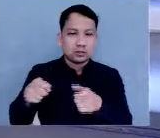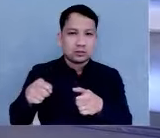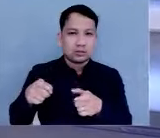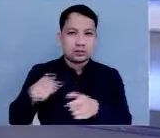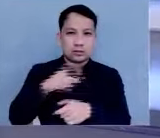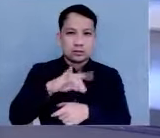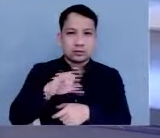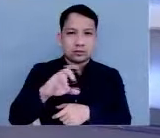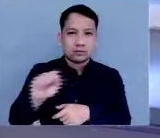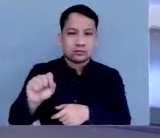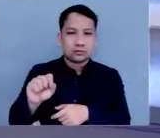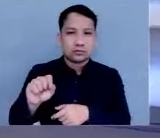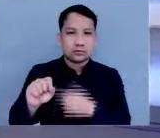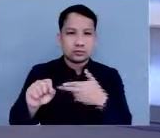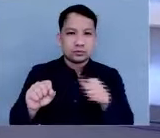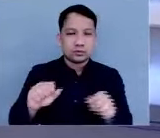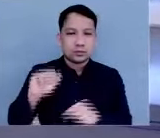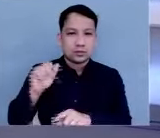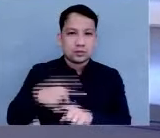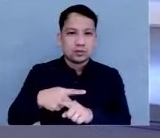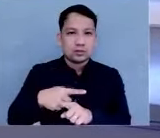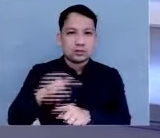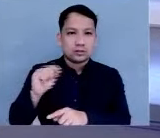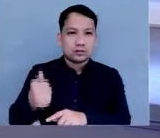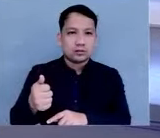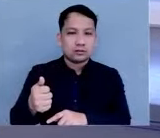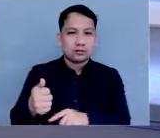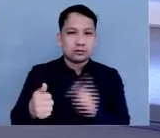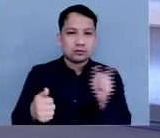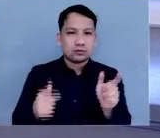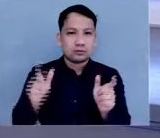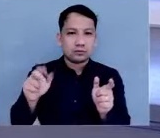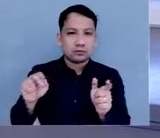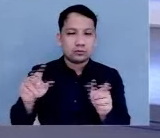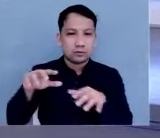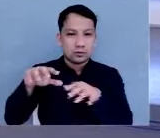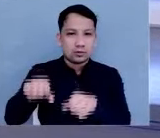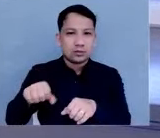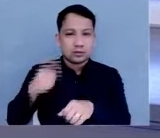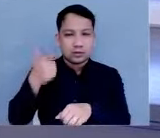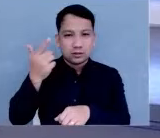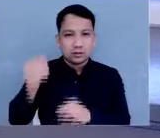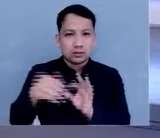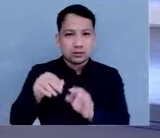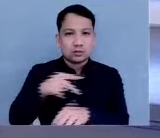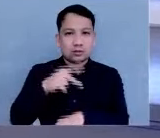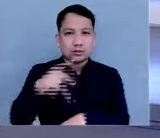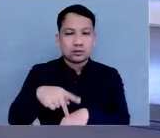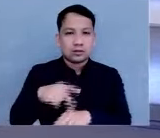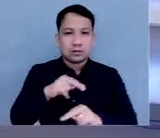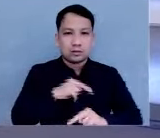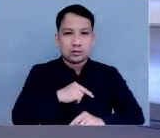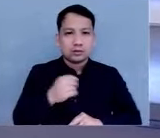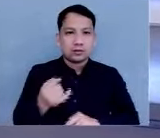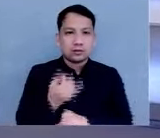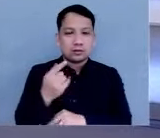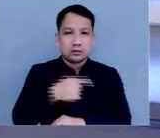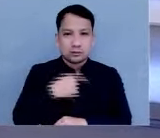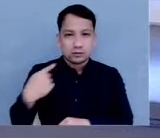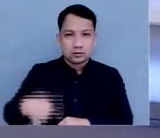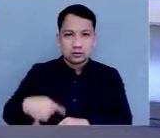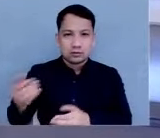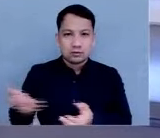Scarborough Shoal. April 10, 2012, hinuli ng BRP Gregorio del Pilar ng Philippine Navy ang ilang Chinese fishing boat